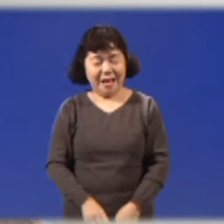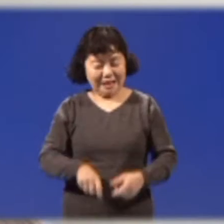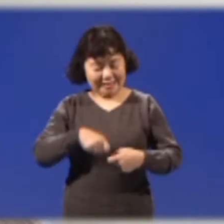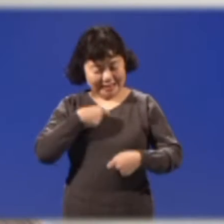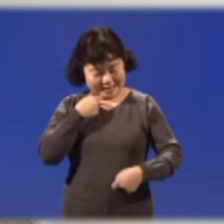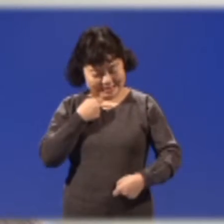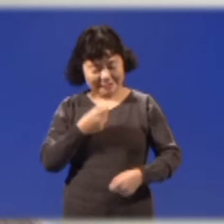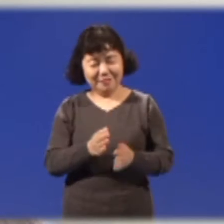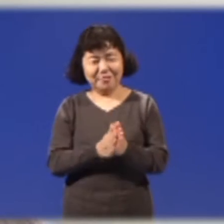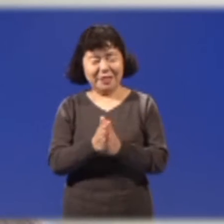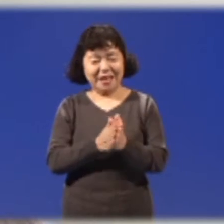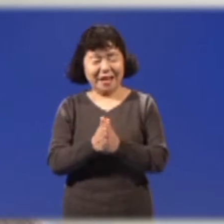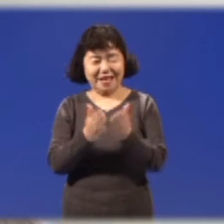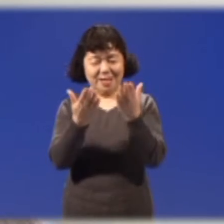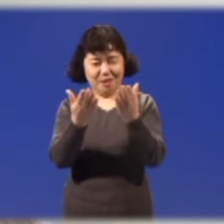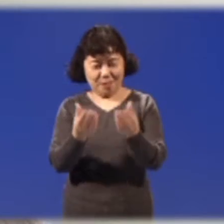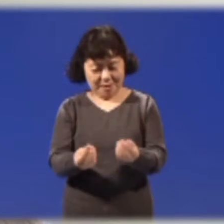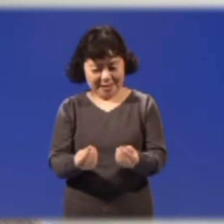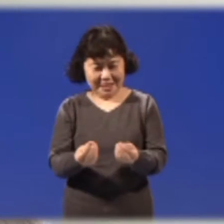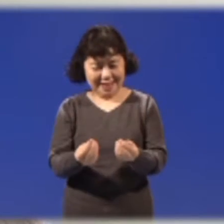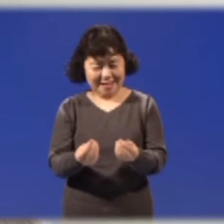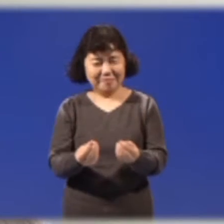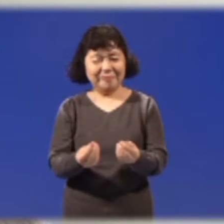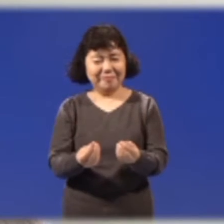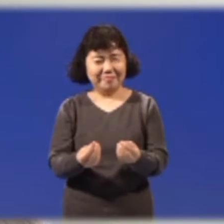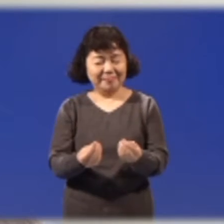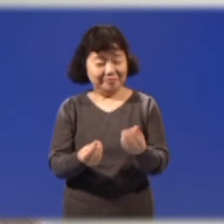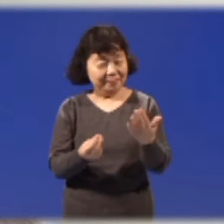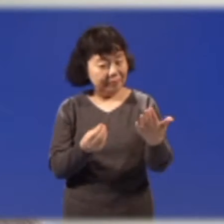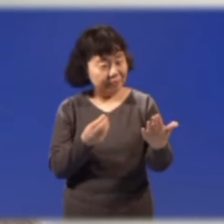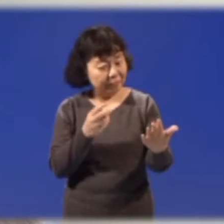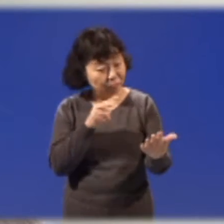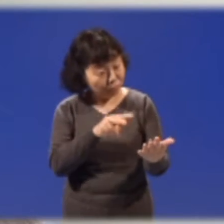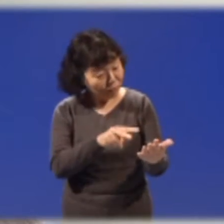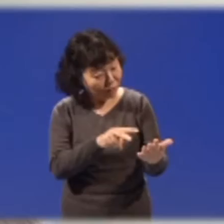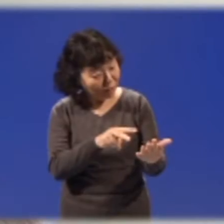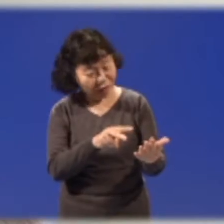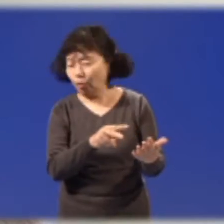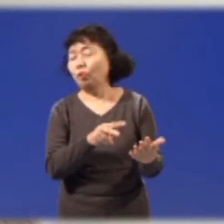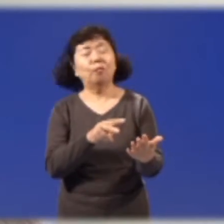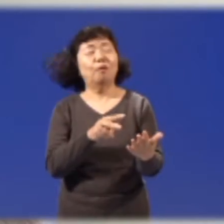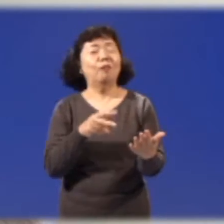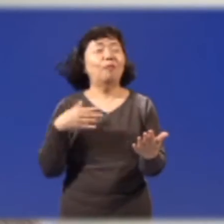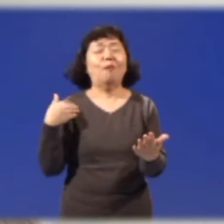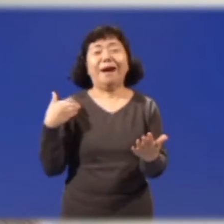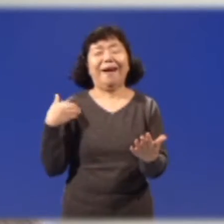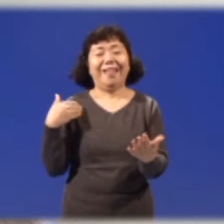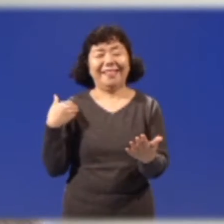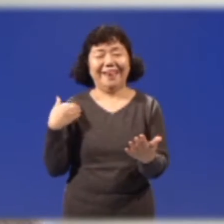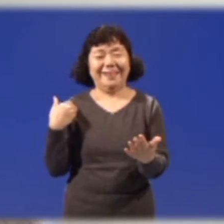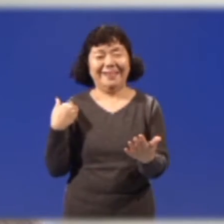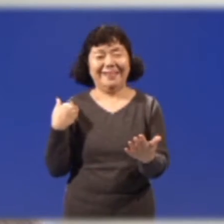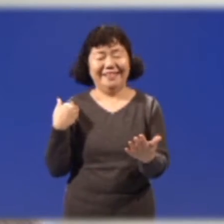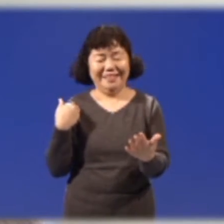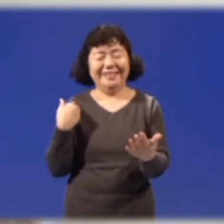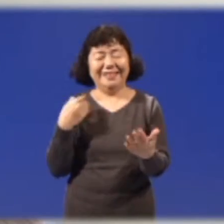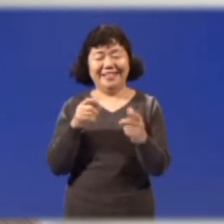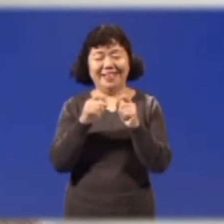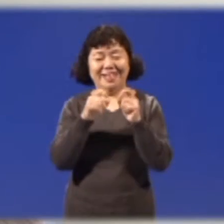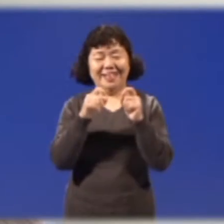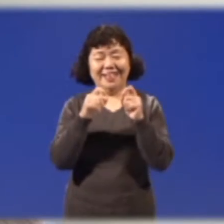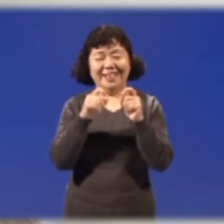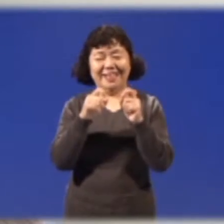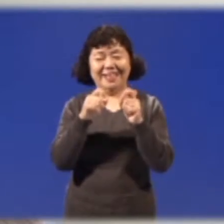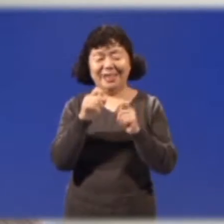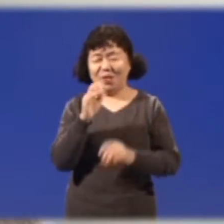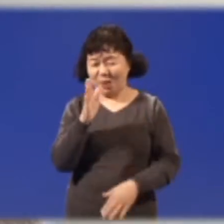さあ、正しく手を洗った結果はどうでしょうか。見た目には全然わからないですからね。それじゃあ岡部さんお願